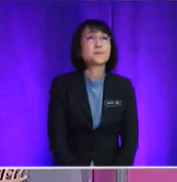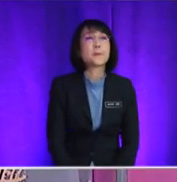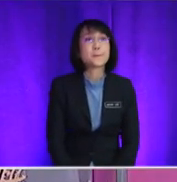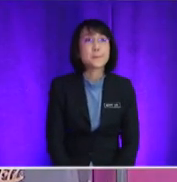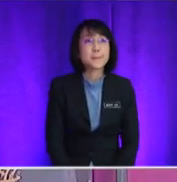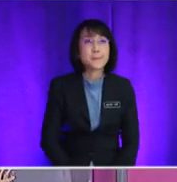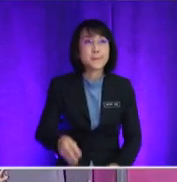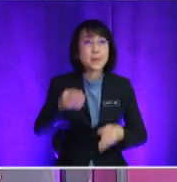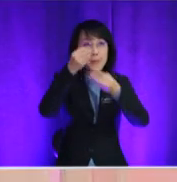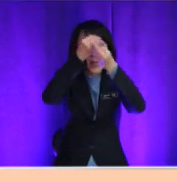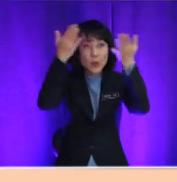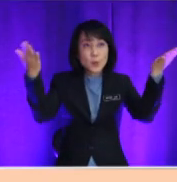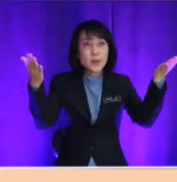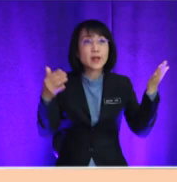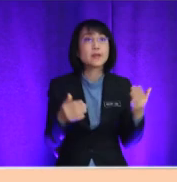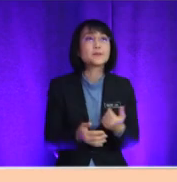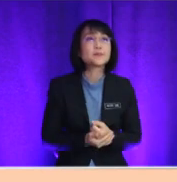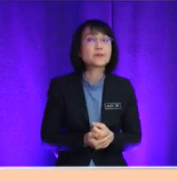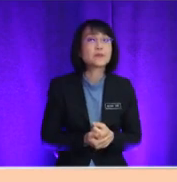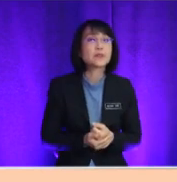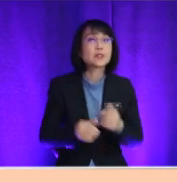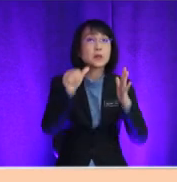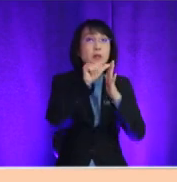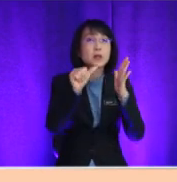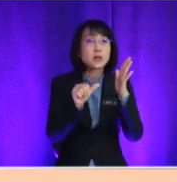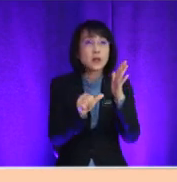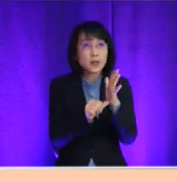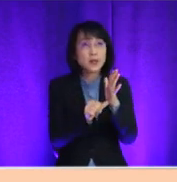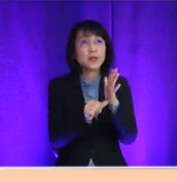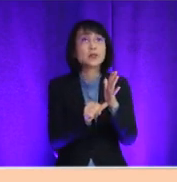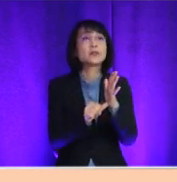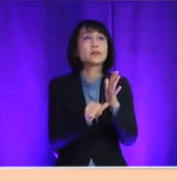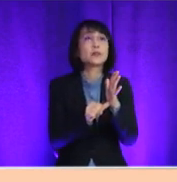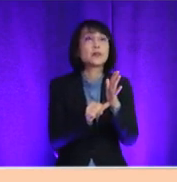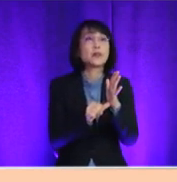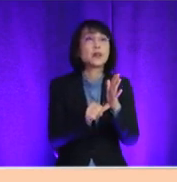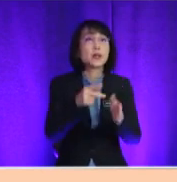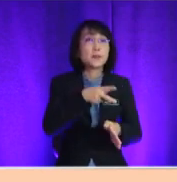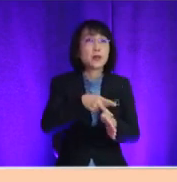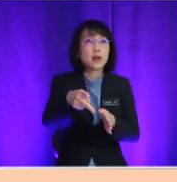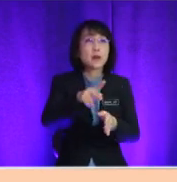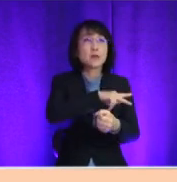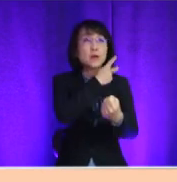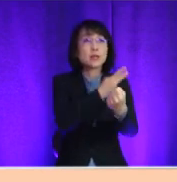merupakan peraturan yang ditetapkan oleh pihak berkuasa berkaitan dengan sanitasi makanan